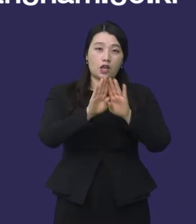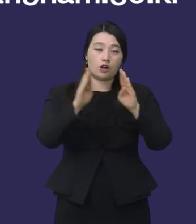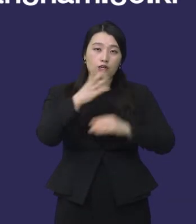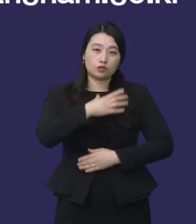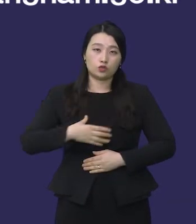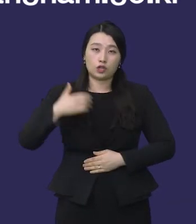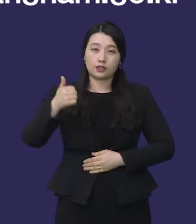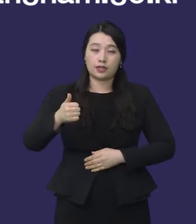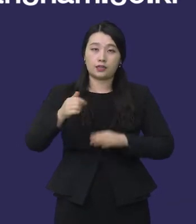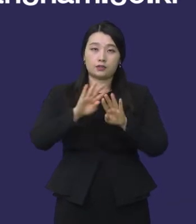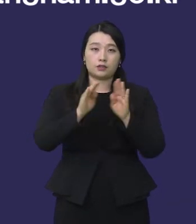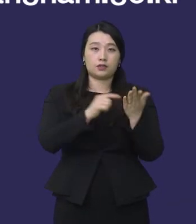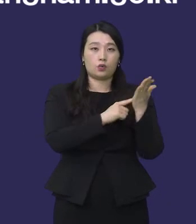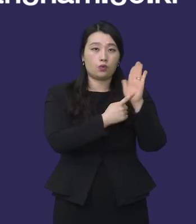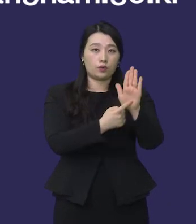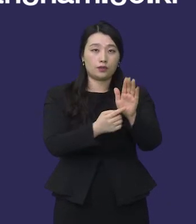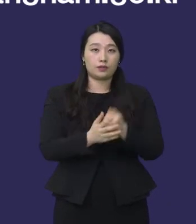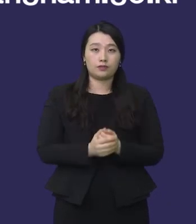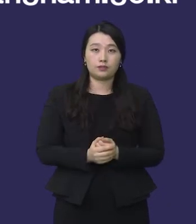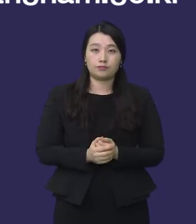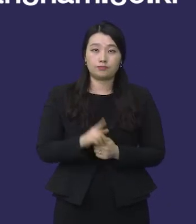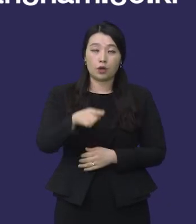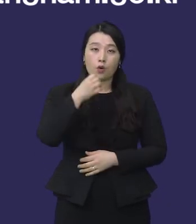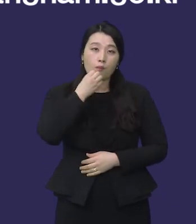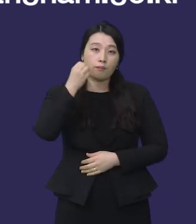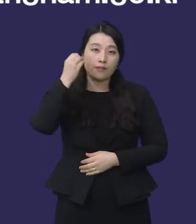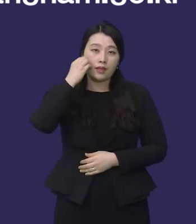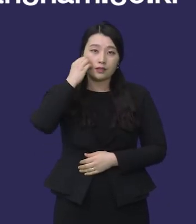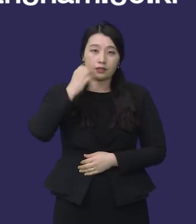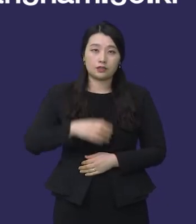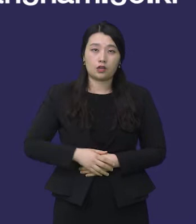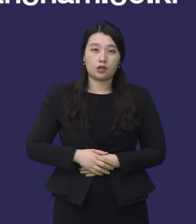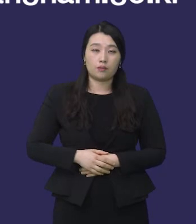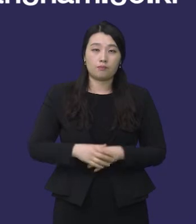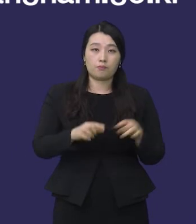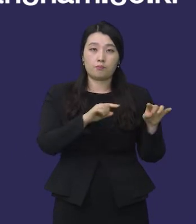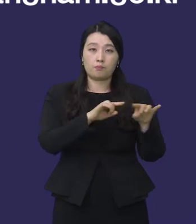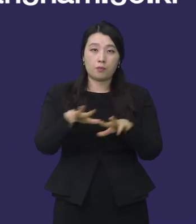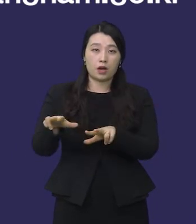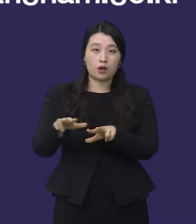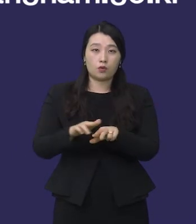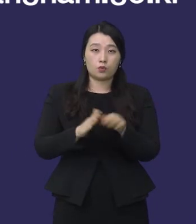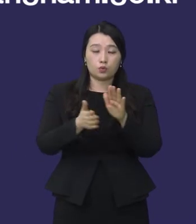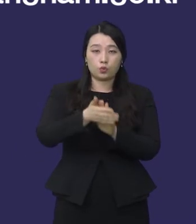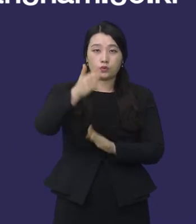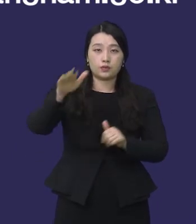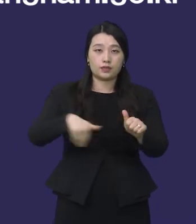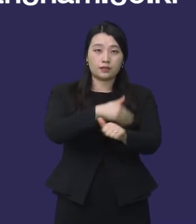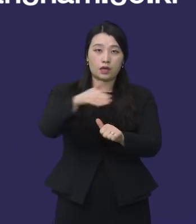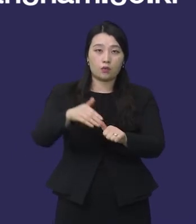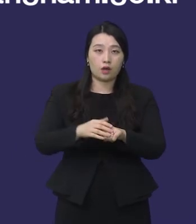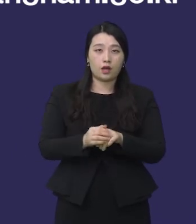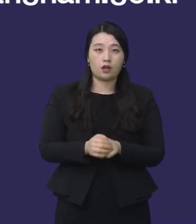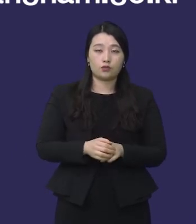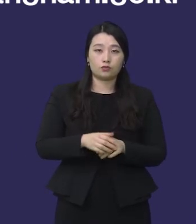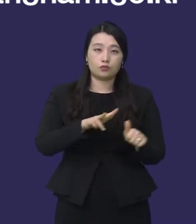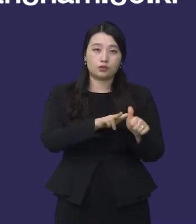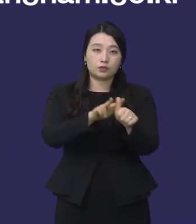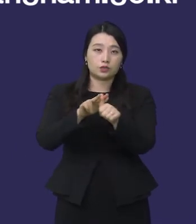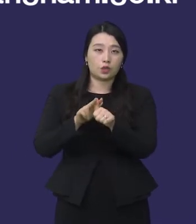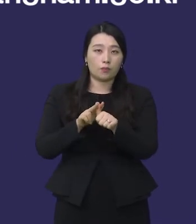공개했습니다 열린 구청장 실 홈페이지에서 실시간 도시 상황은 물론 각종 구정 현안 생활밀착형